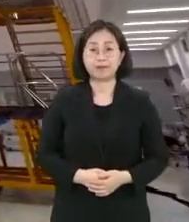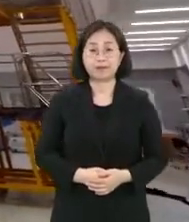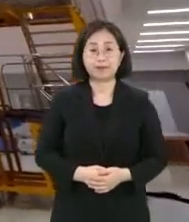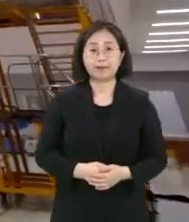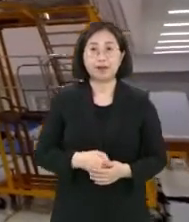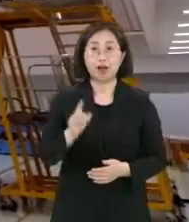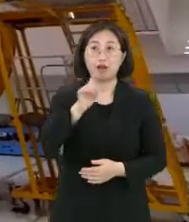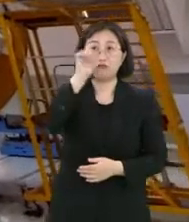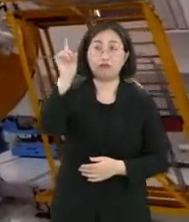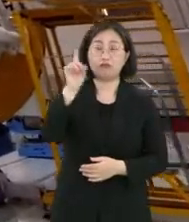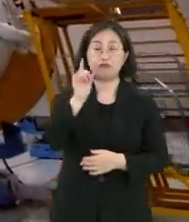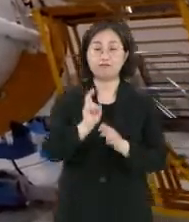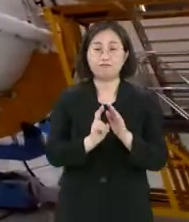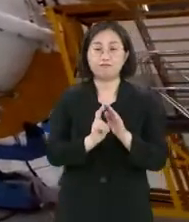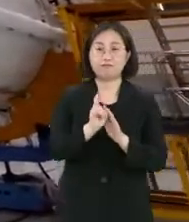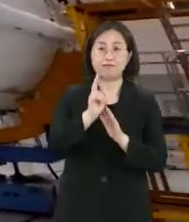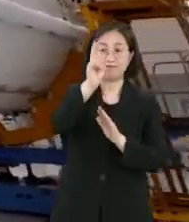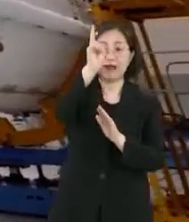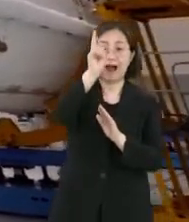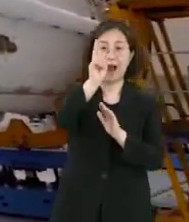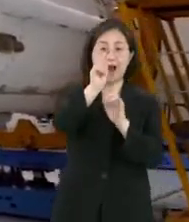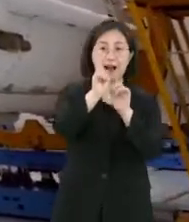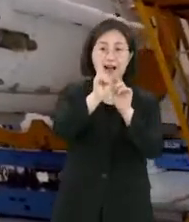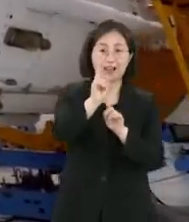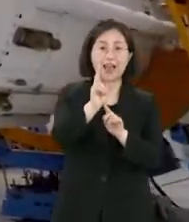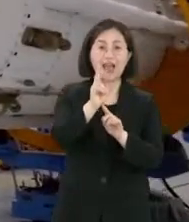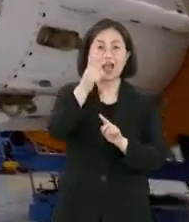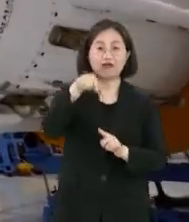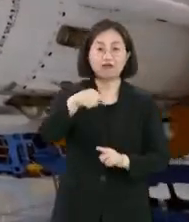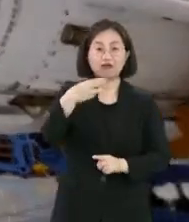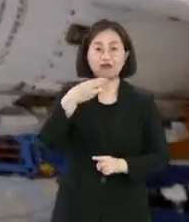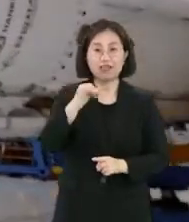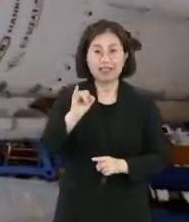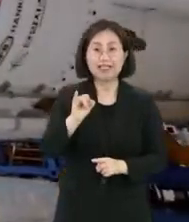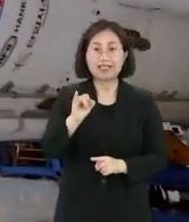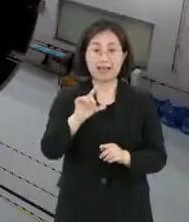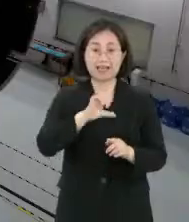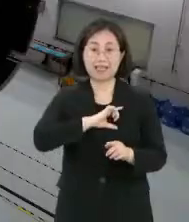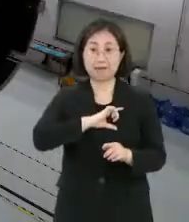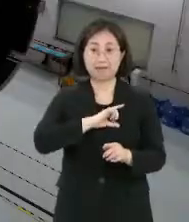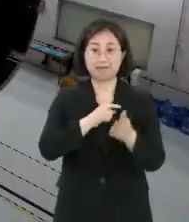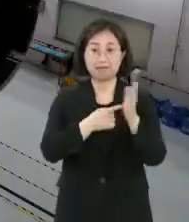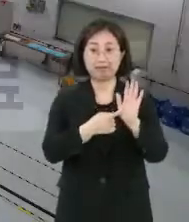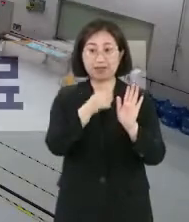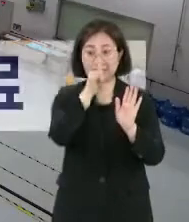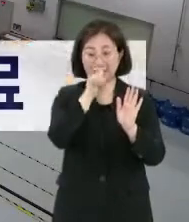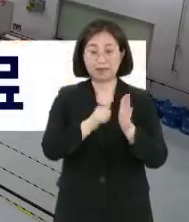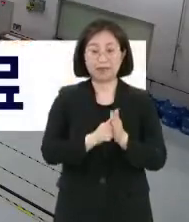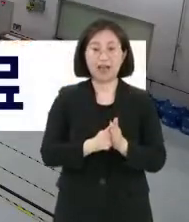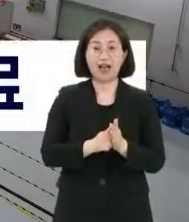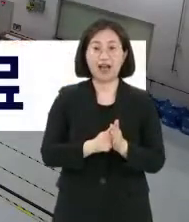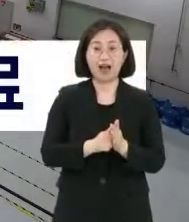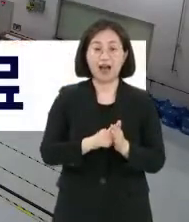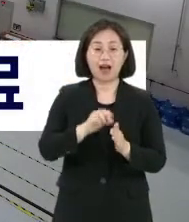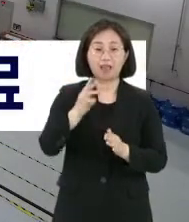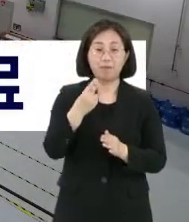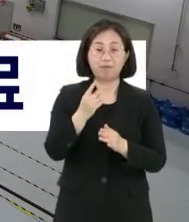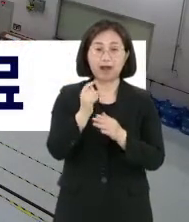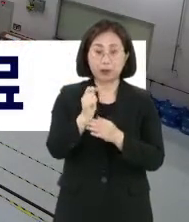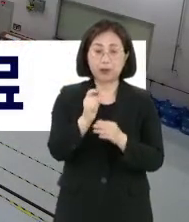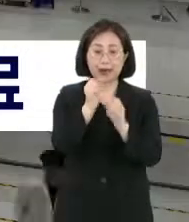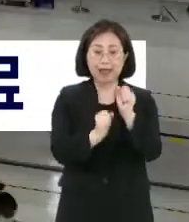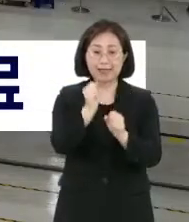우주로 비상할 발사체 몸통에 누리라는 이름이 선명하게 새겨집니다. 로고 작업에 이어 300톤급 엔진을